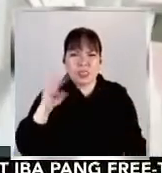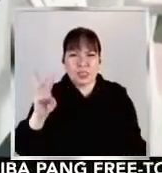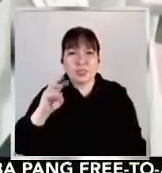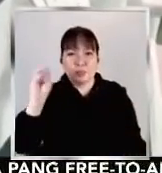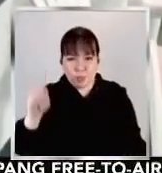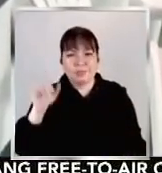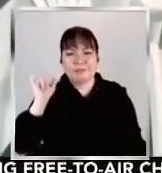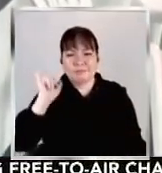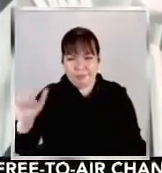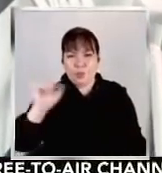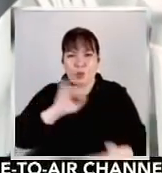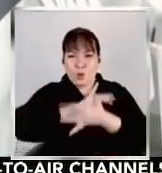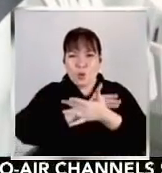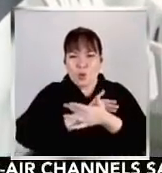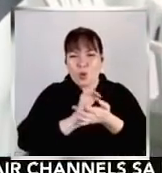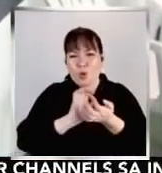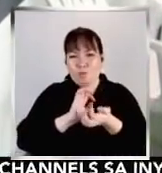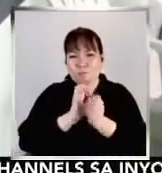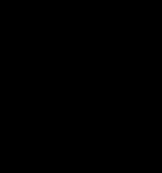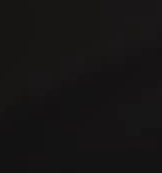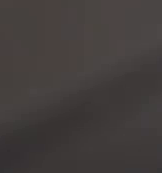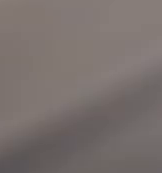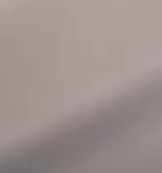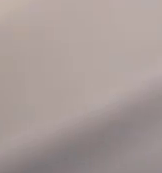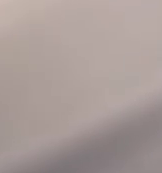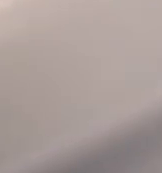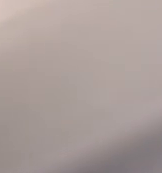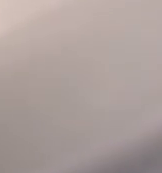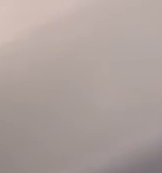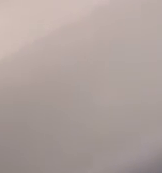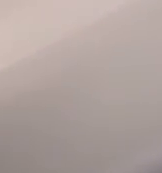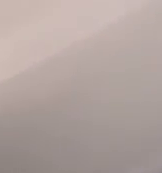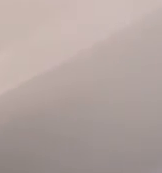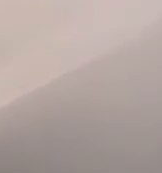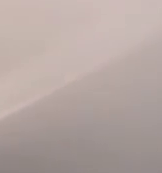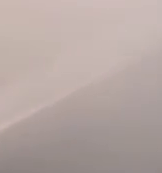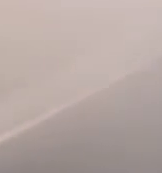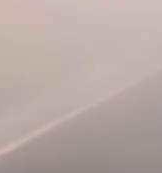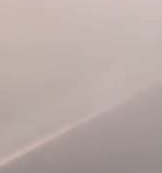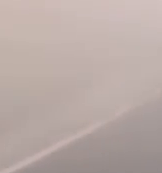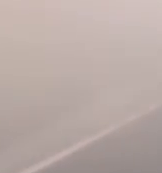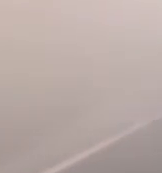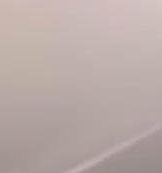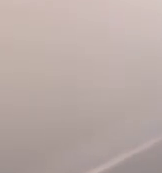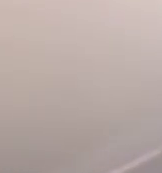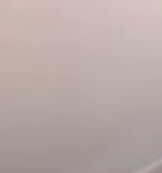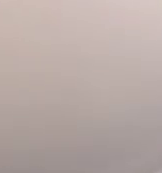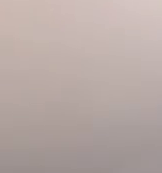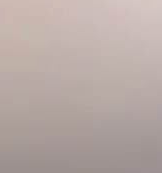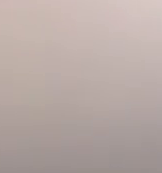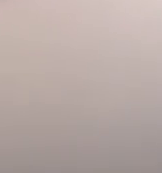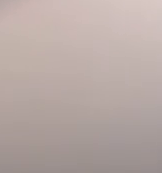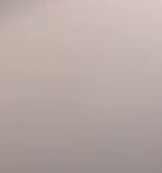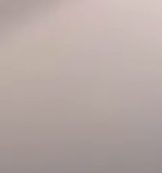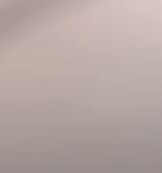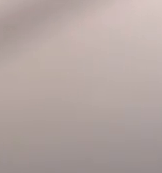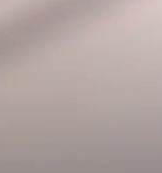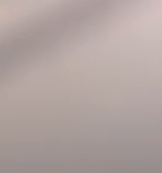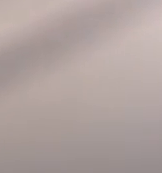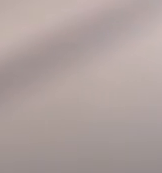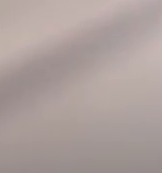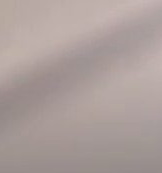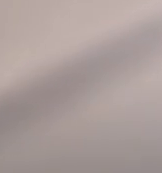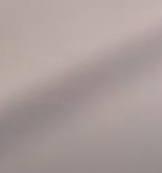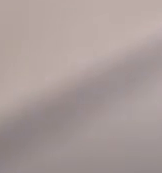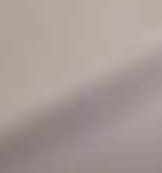Alves, Nakatutok, 24 Oras. Hindi natutulog ang mga balita. Kaya para sa pinakasariwang balita,